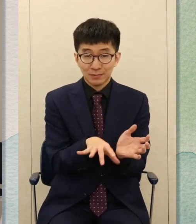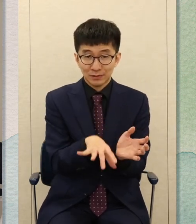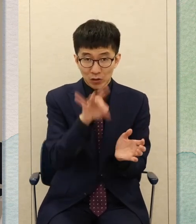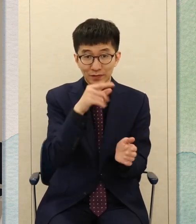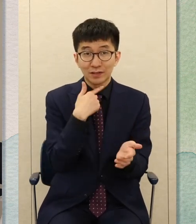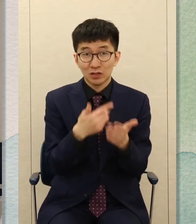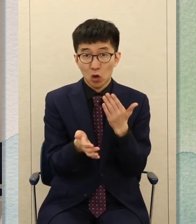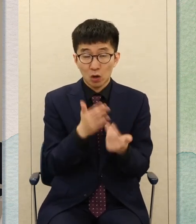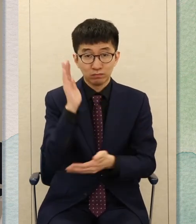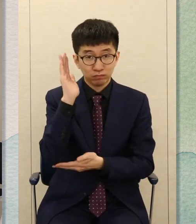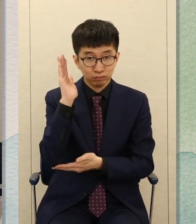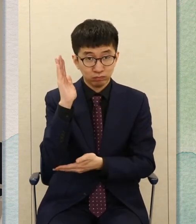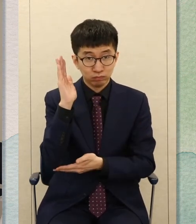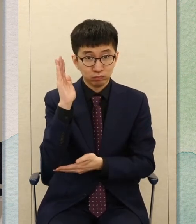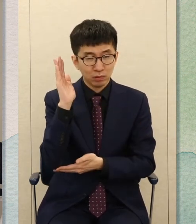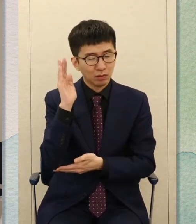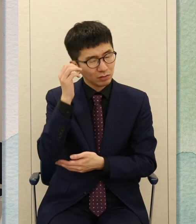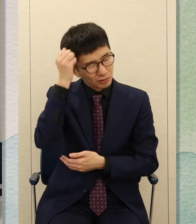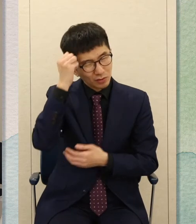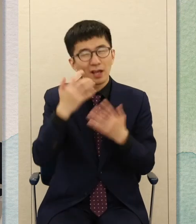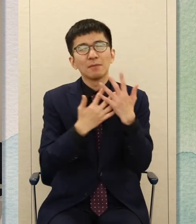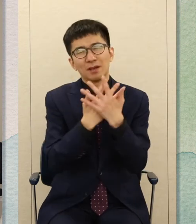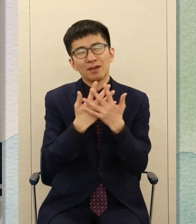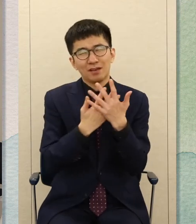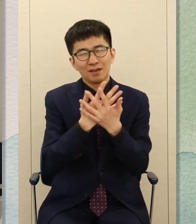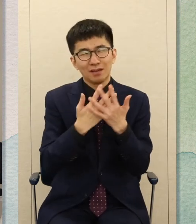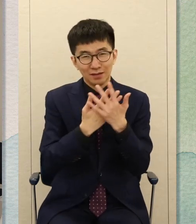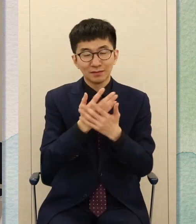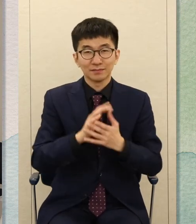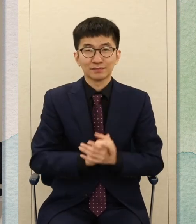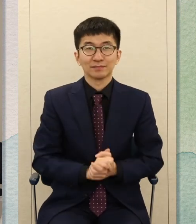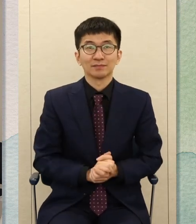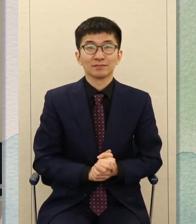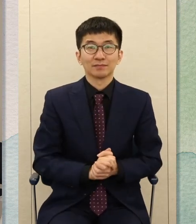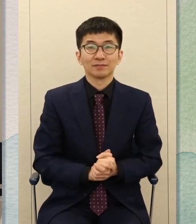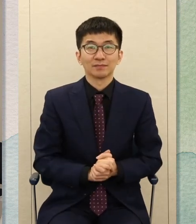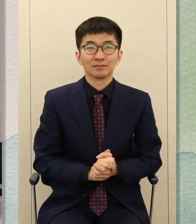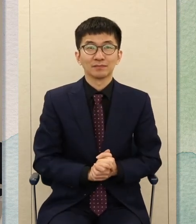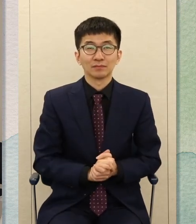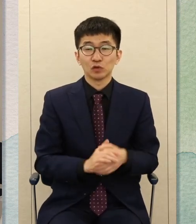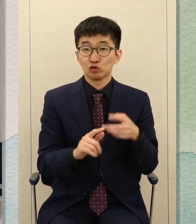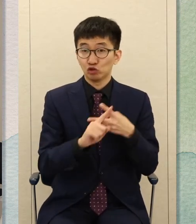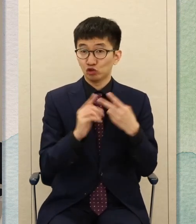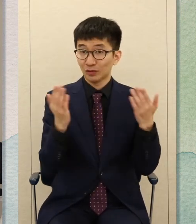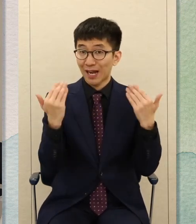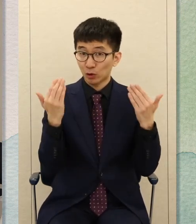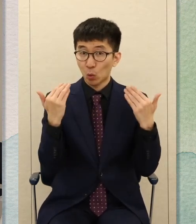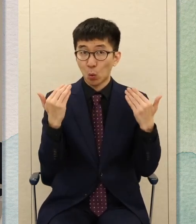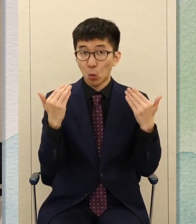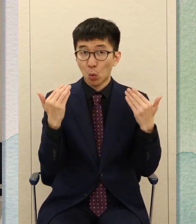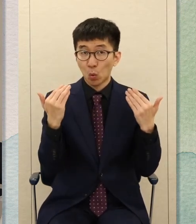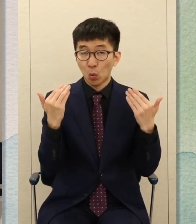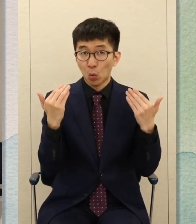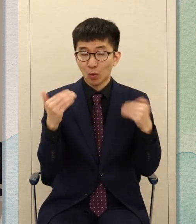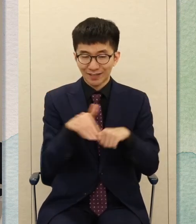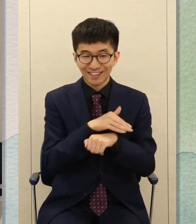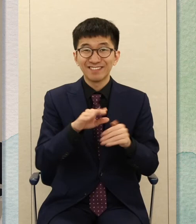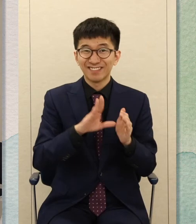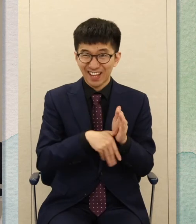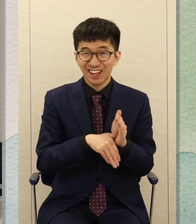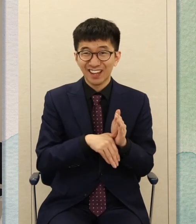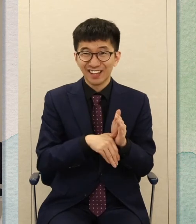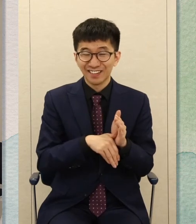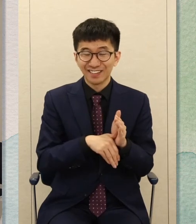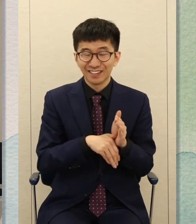싶습니다. 예, 이거 기억이 잘 안 나는데요. 예, 일단은 중학교 때 이전은 좀 포기하고요.